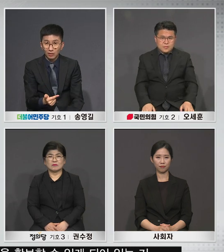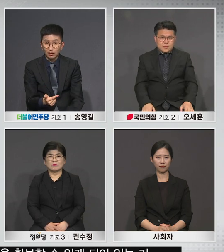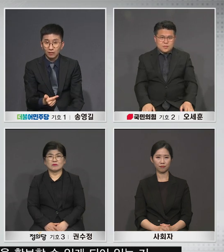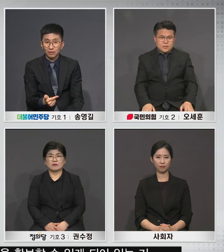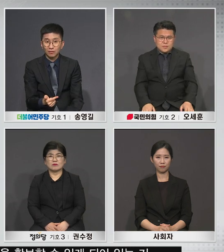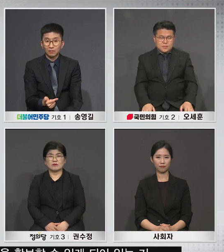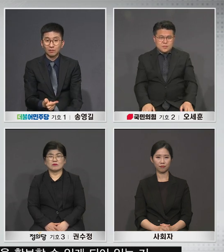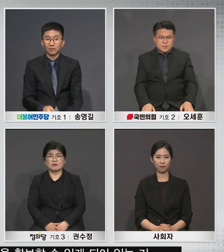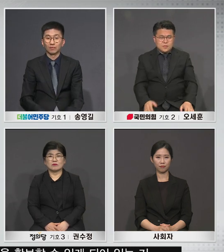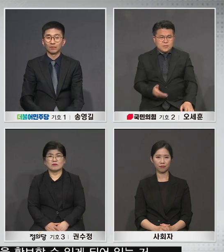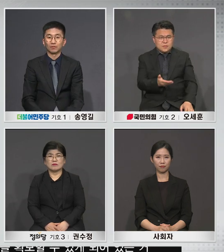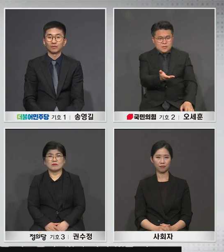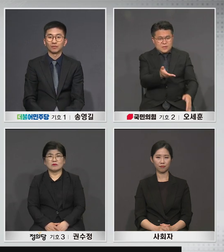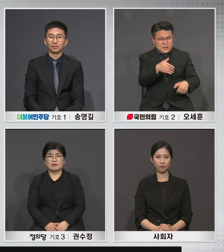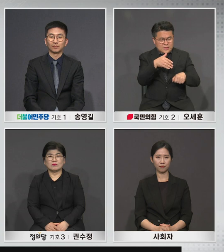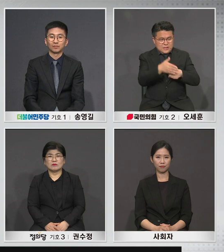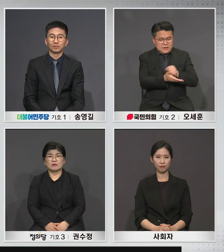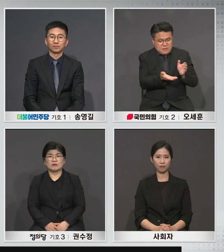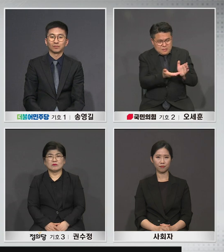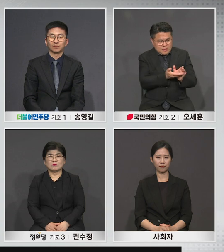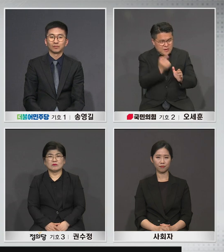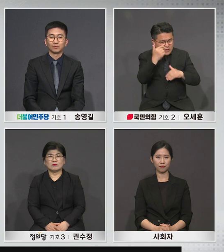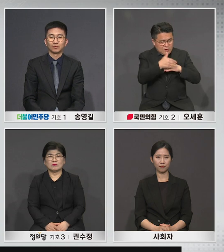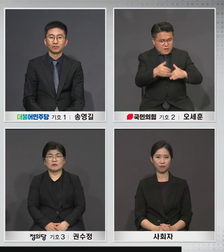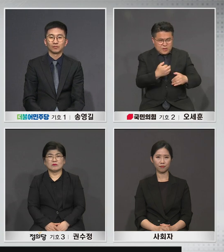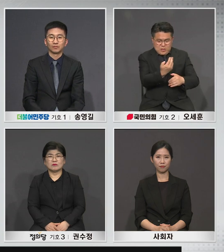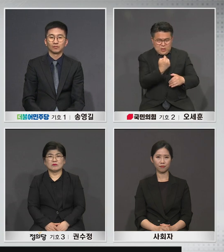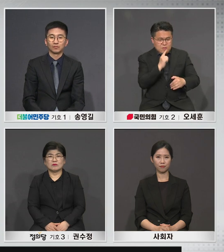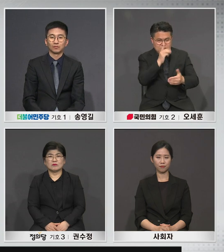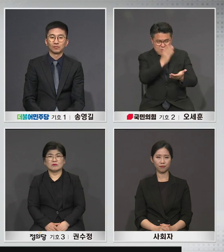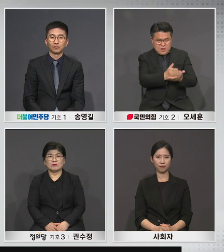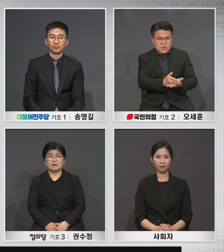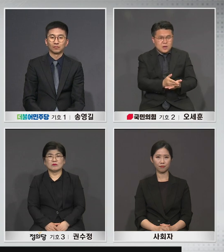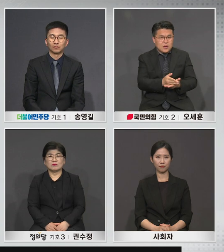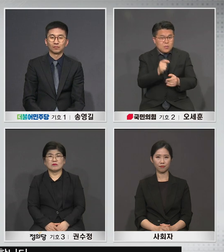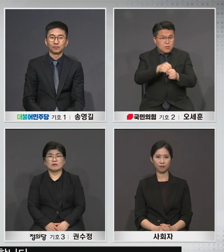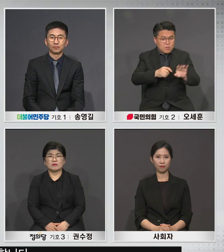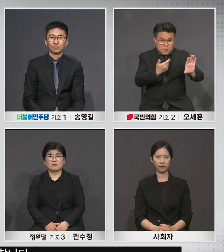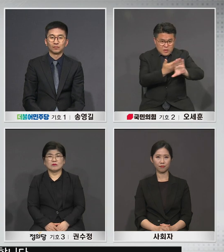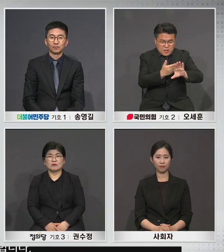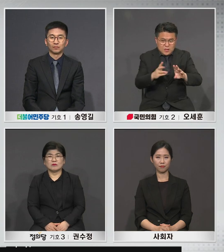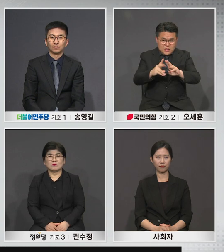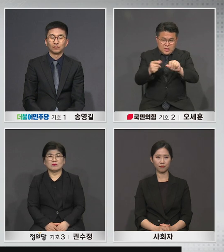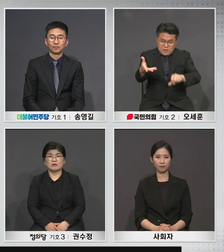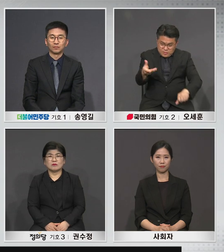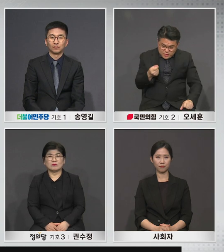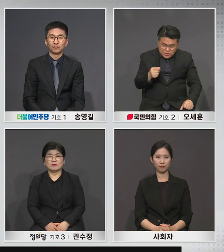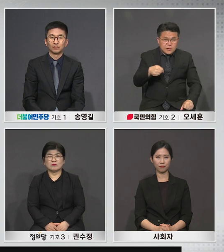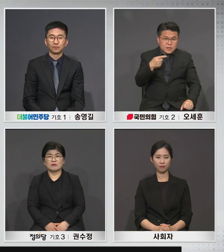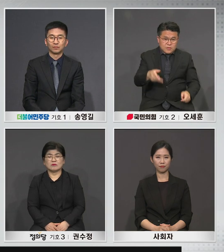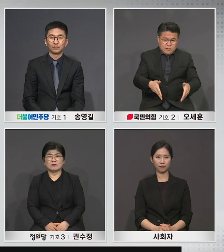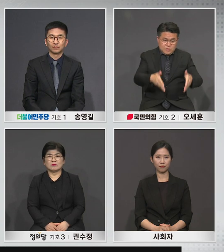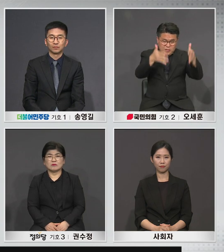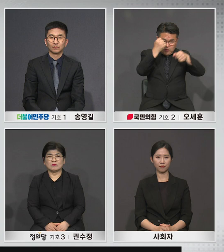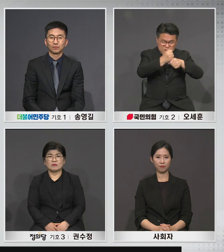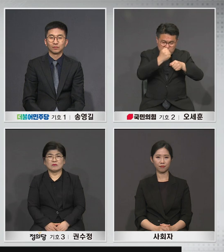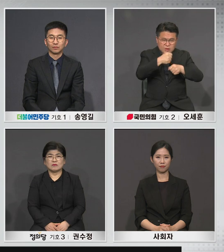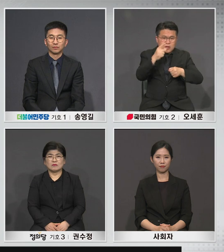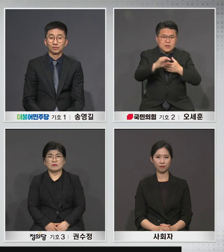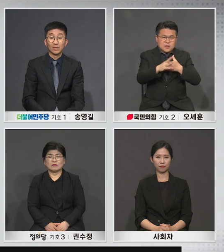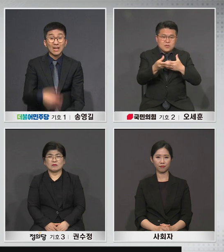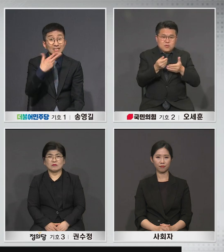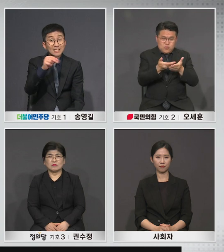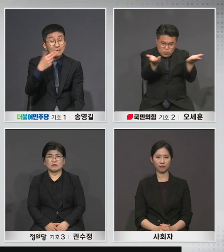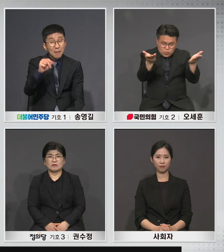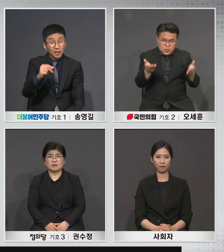본인한테 맞춰서 설계를 해서 비판하지 마십시오. 그런 용도가 아닙니다. 처음부터. 땅을 빌려서 임대차 사업을 하는 겁니다. 이 7만 가구도 전부